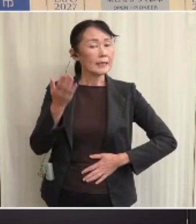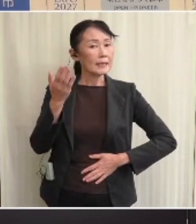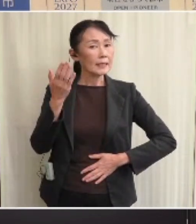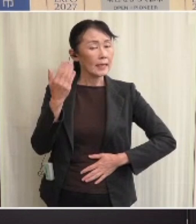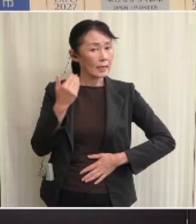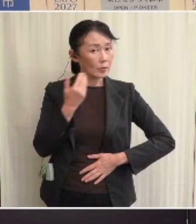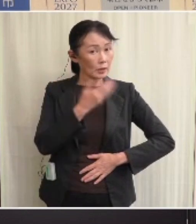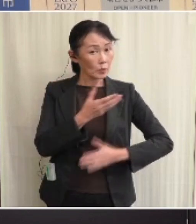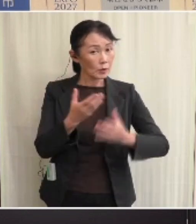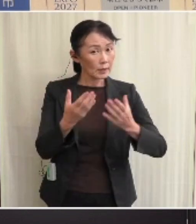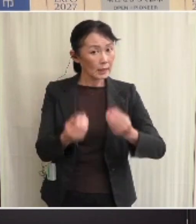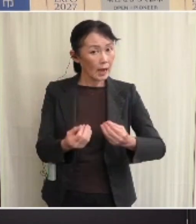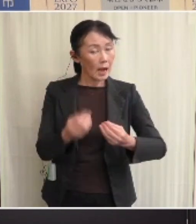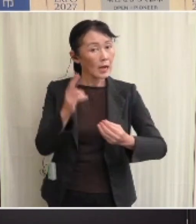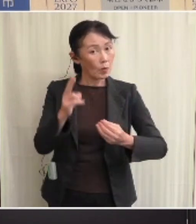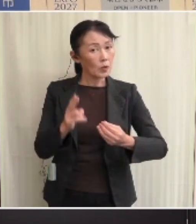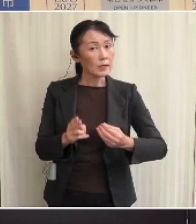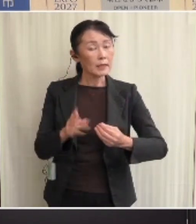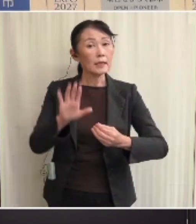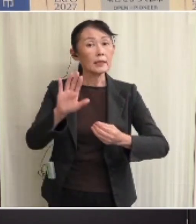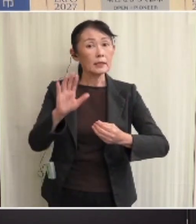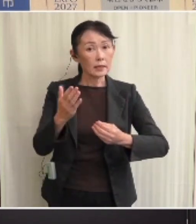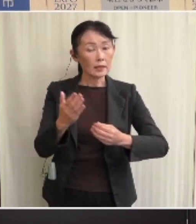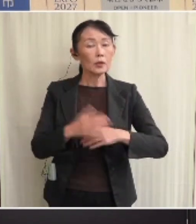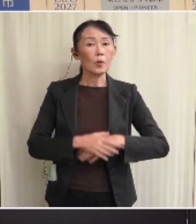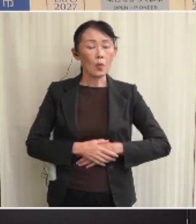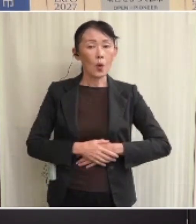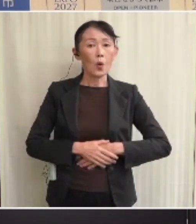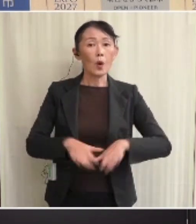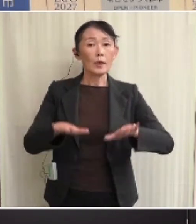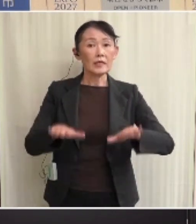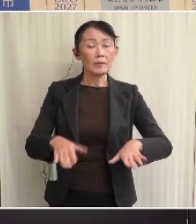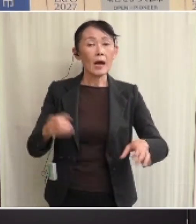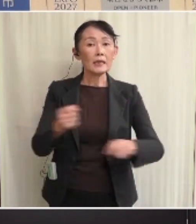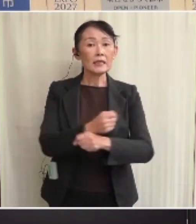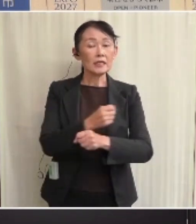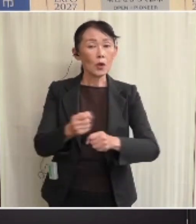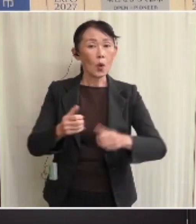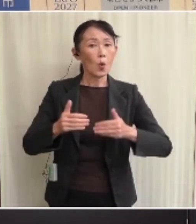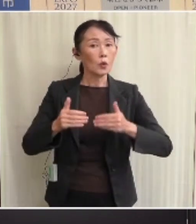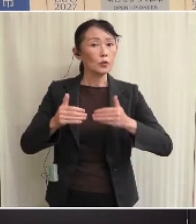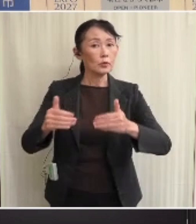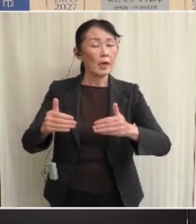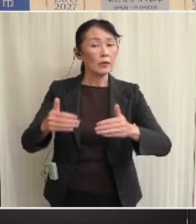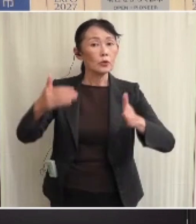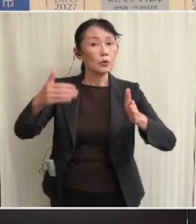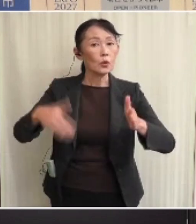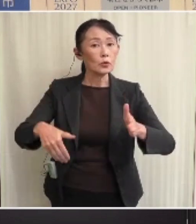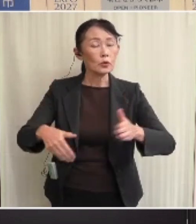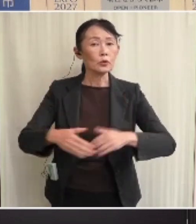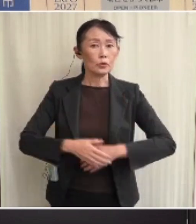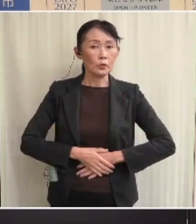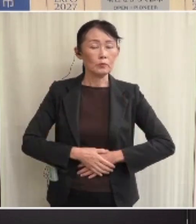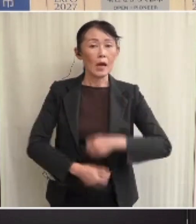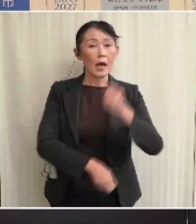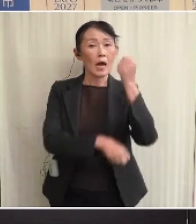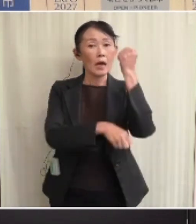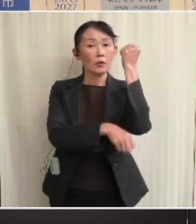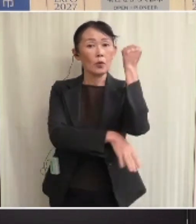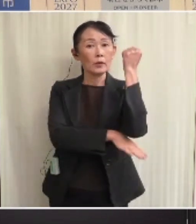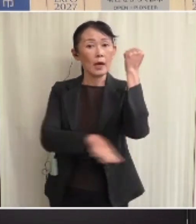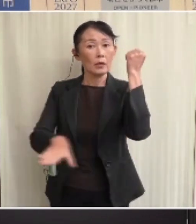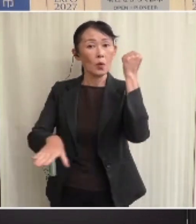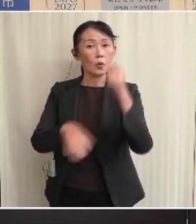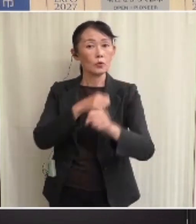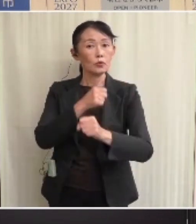縮ですが、改めてその、まあ、今事業を進めていこうというところで、うん、その、まあ、土台を作っていくというか、